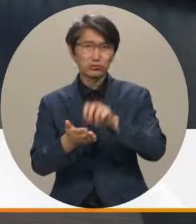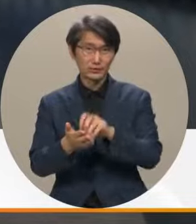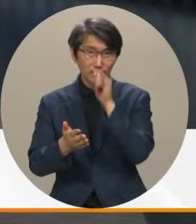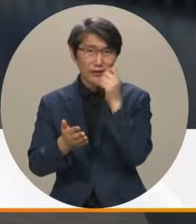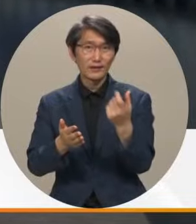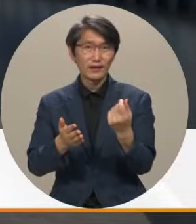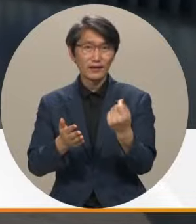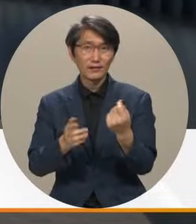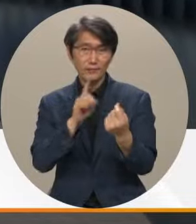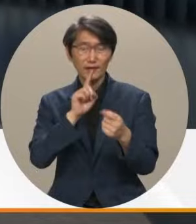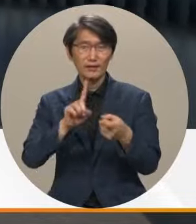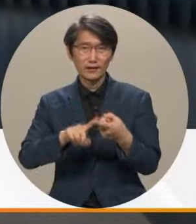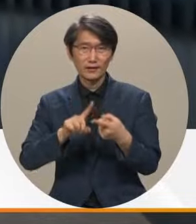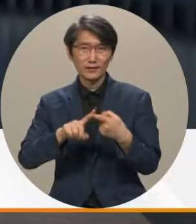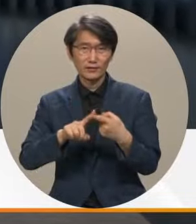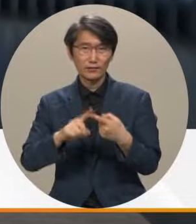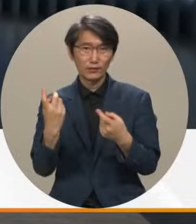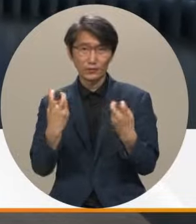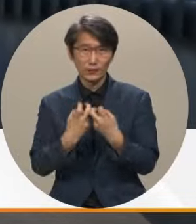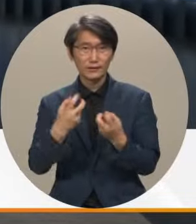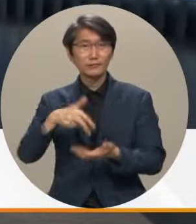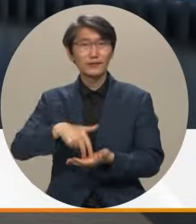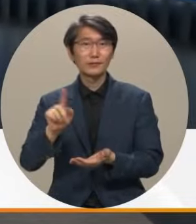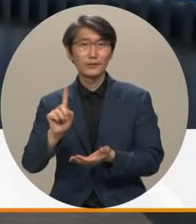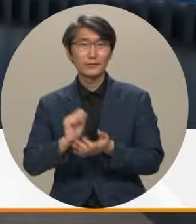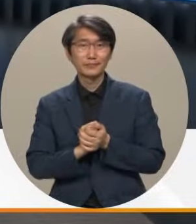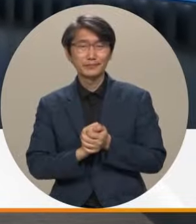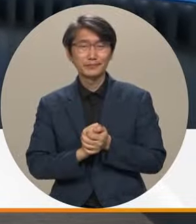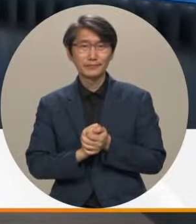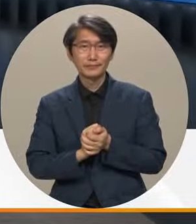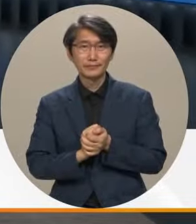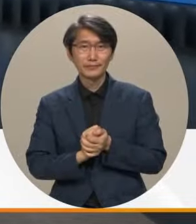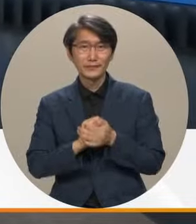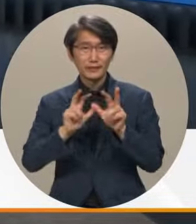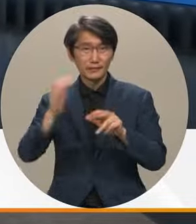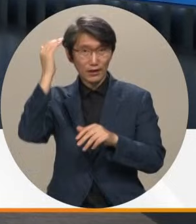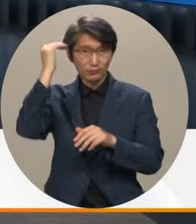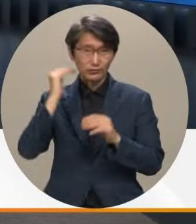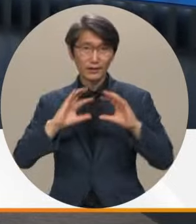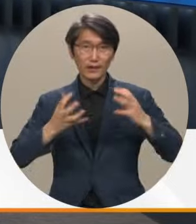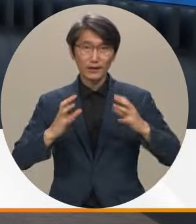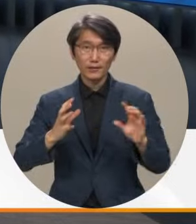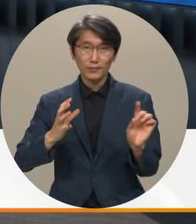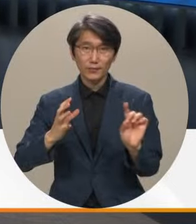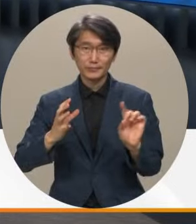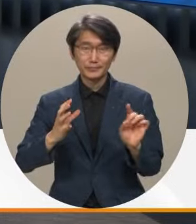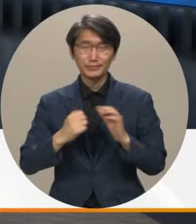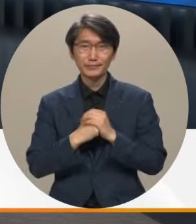있습니다. 이런 논란에 대해서 어떻게 보시는지도 궁금한데요. 우리 대한민국이라고 하는 나라는